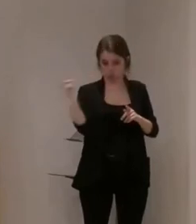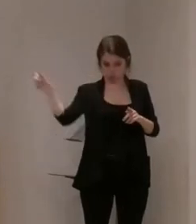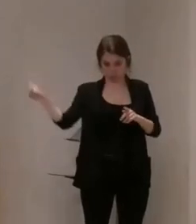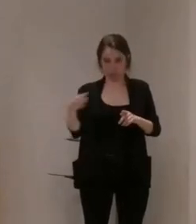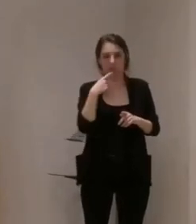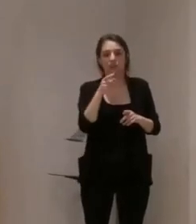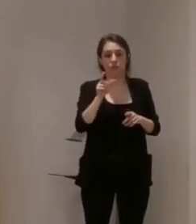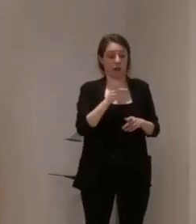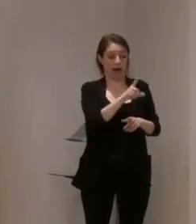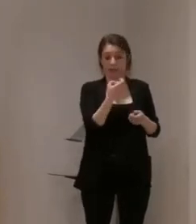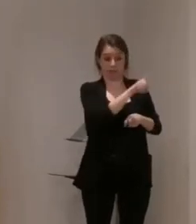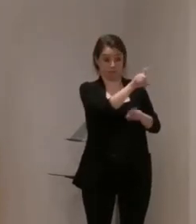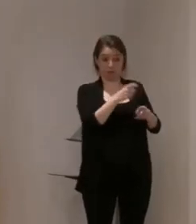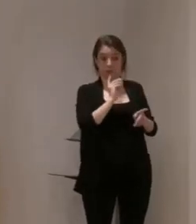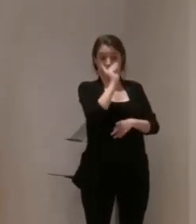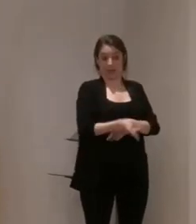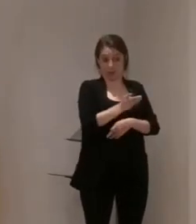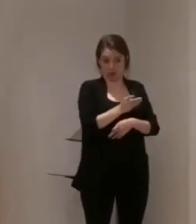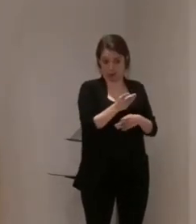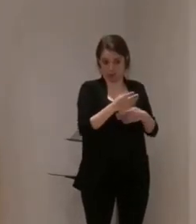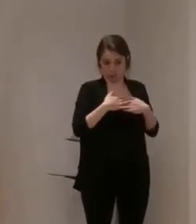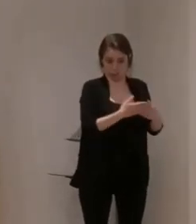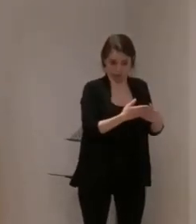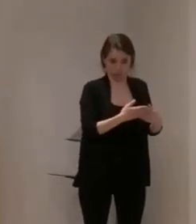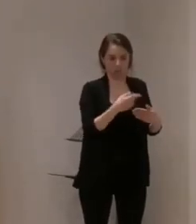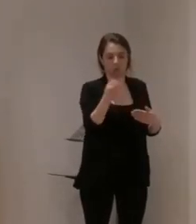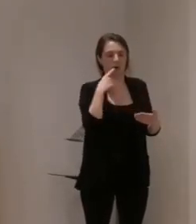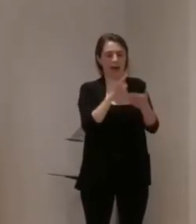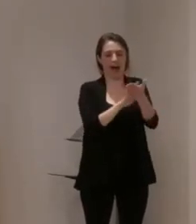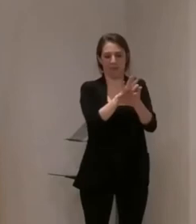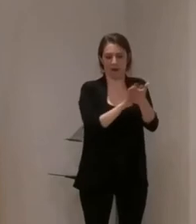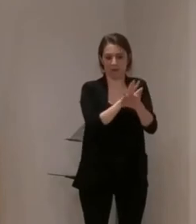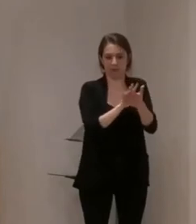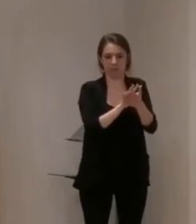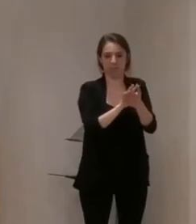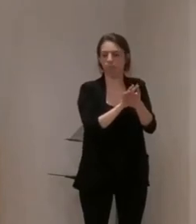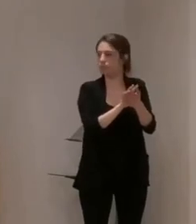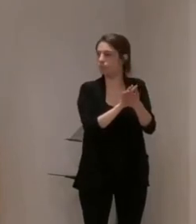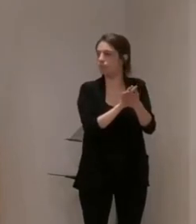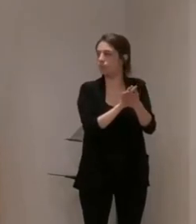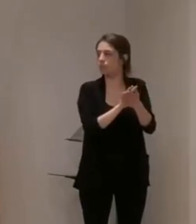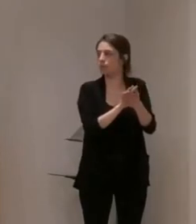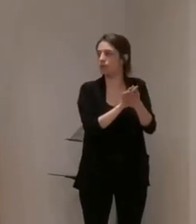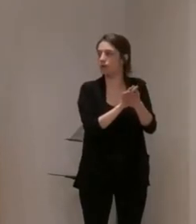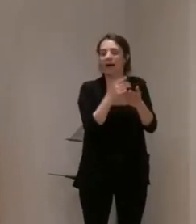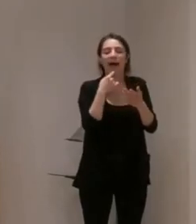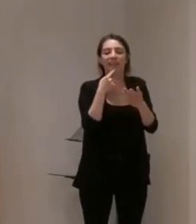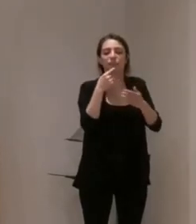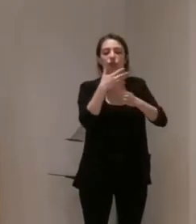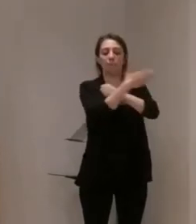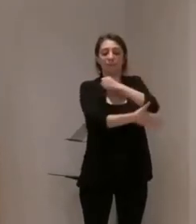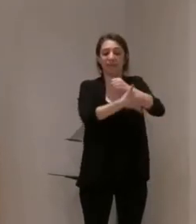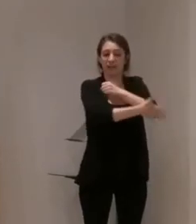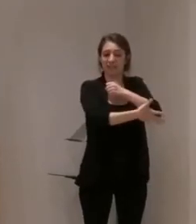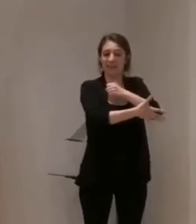director de Memorial Democràtic, dir que la policia, el número 2 del Ministeri de l'Interior, va dir que Via Laietana és un símbol